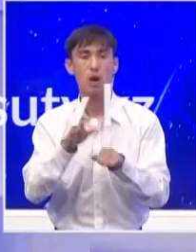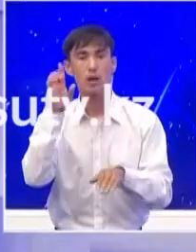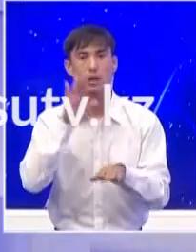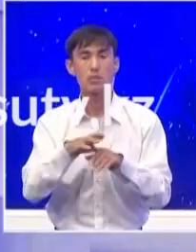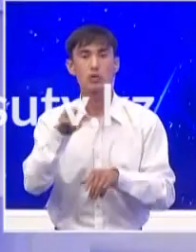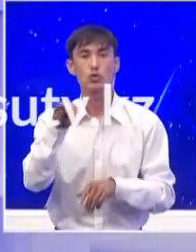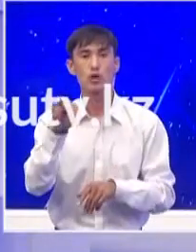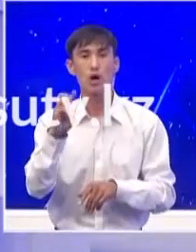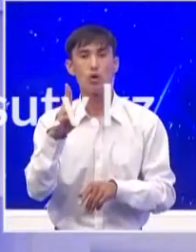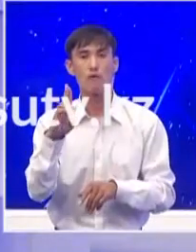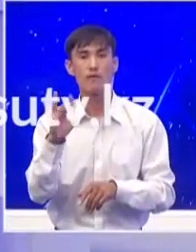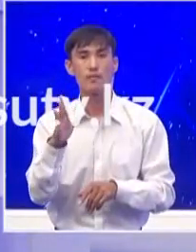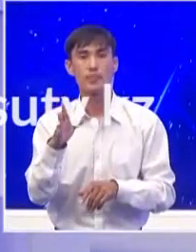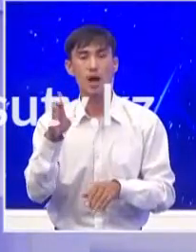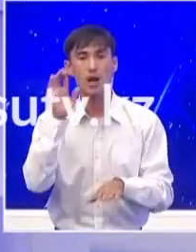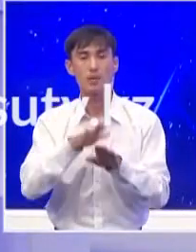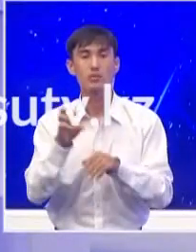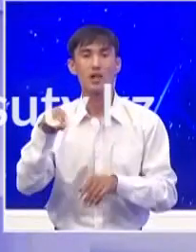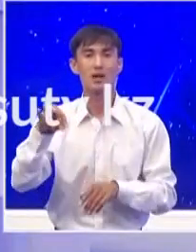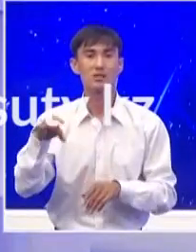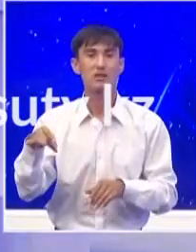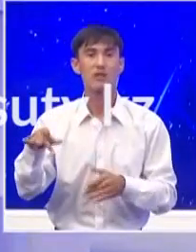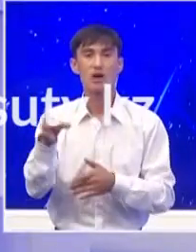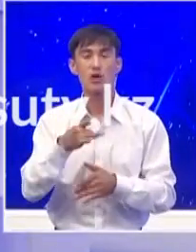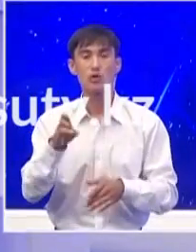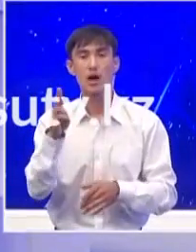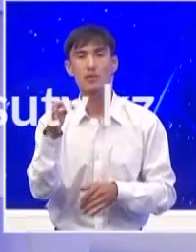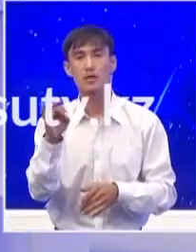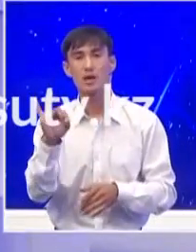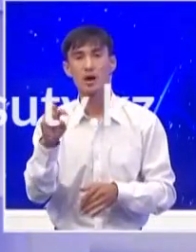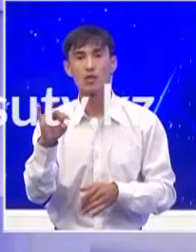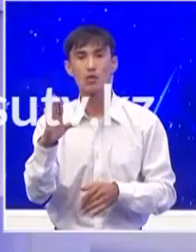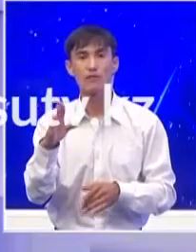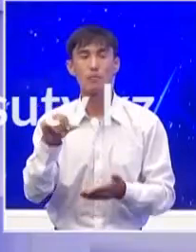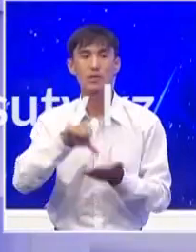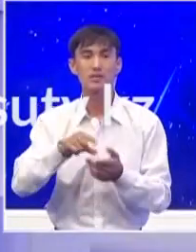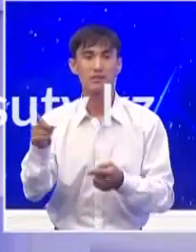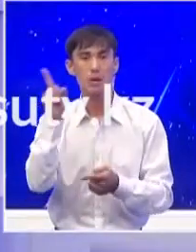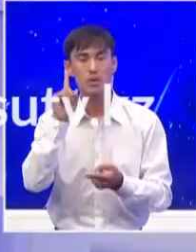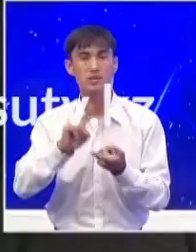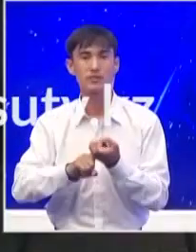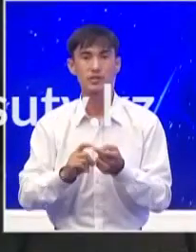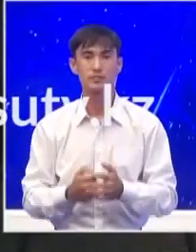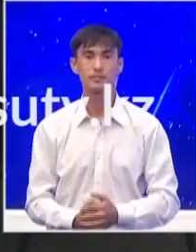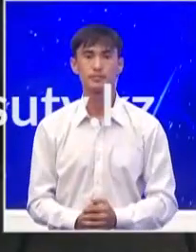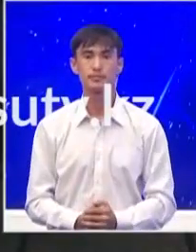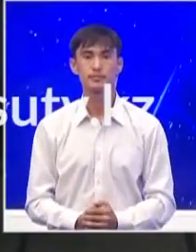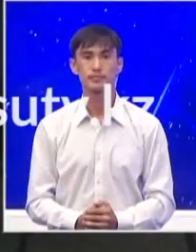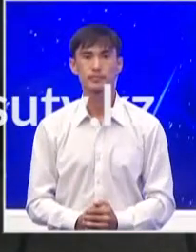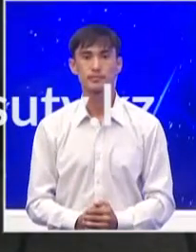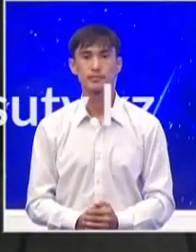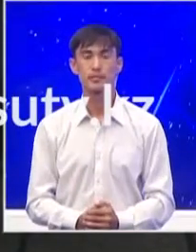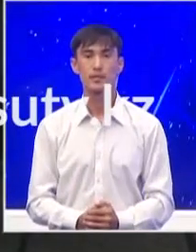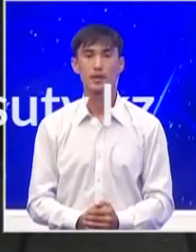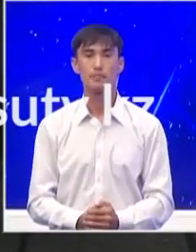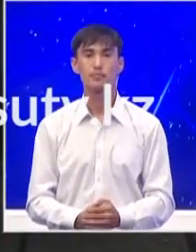жена стояков аким талгарского района а кайдо радды ханов и представители операторов связи бегать